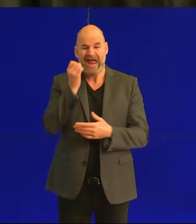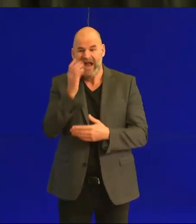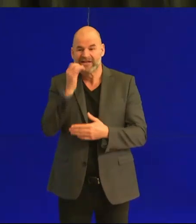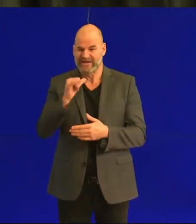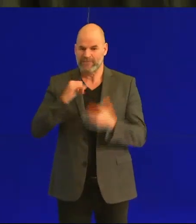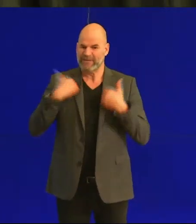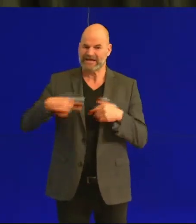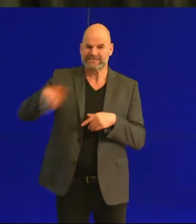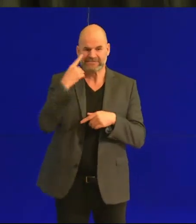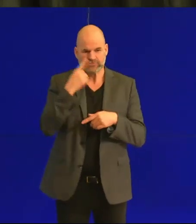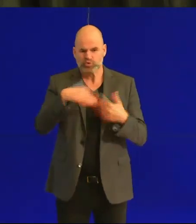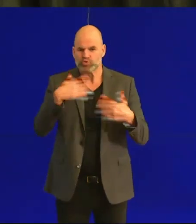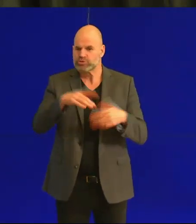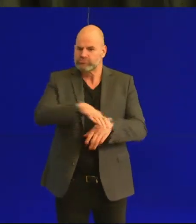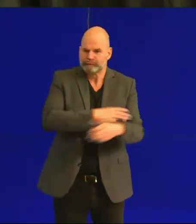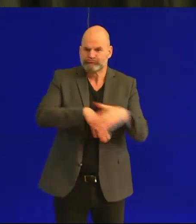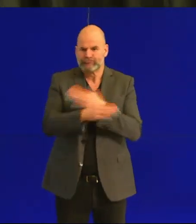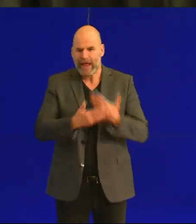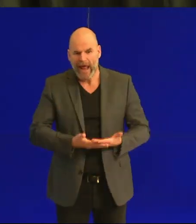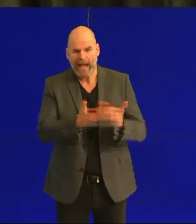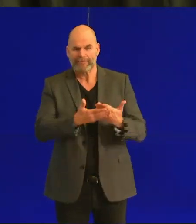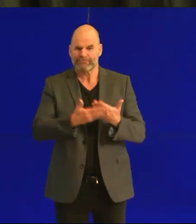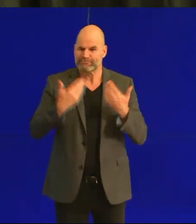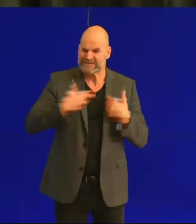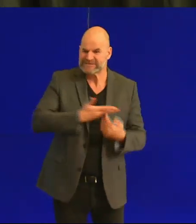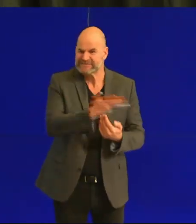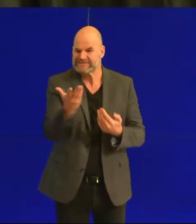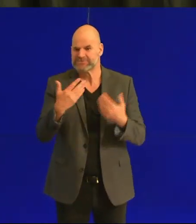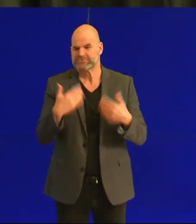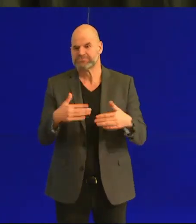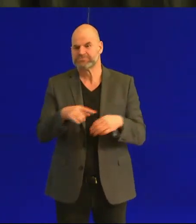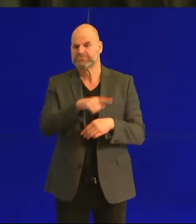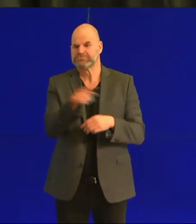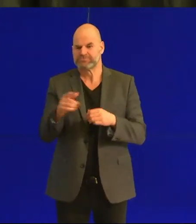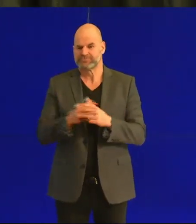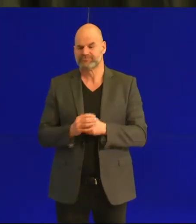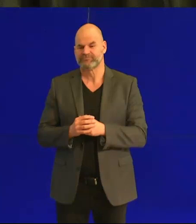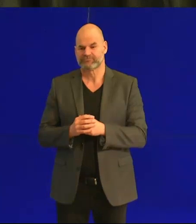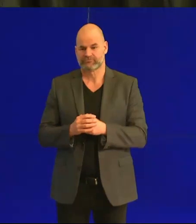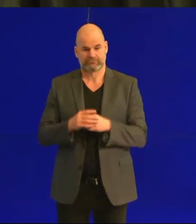2010y in austen une des molécules période